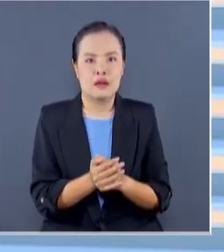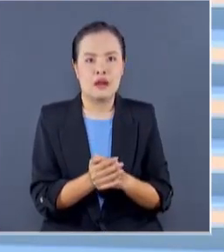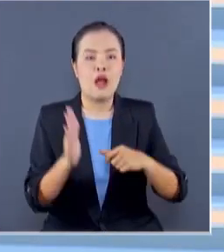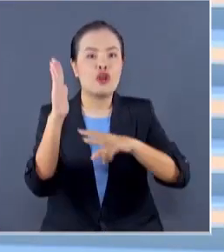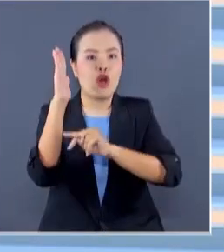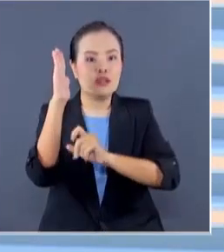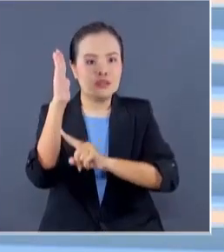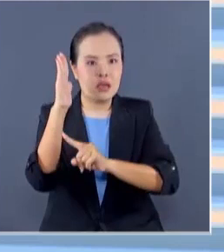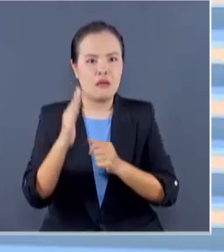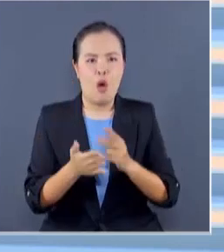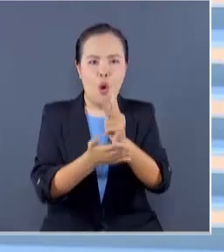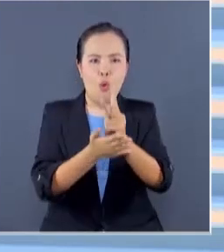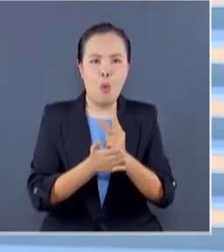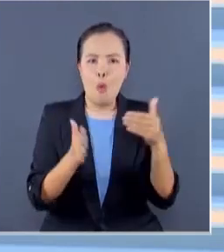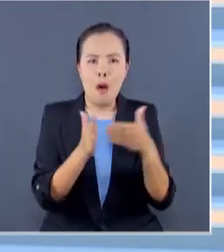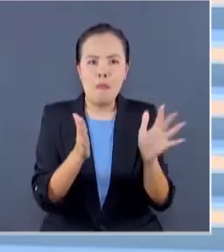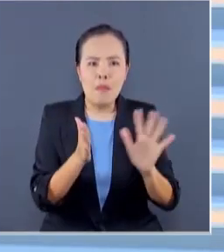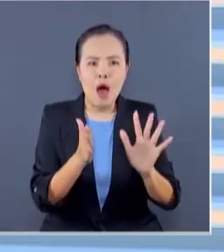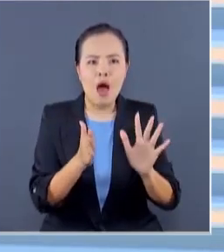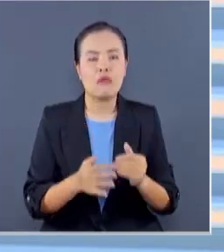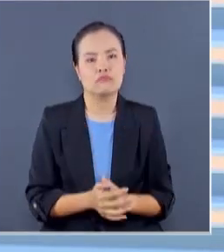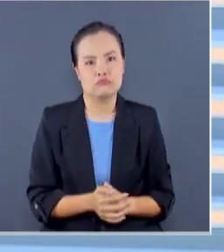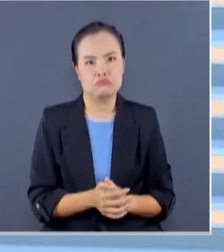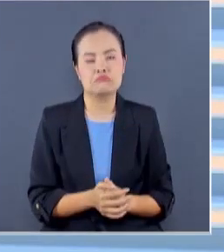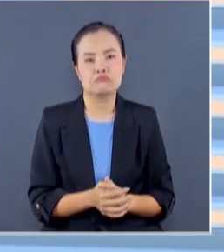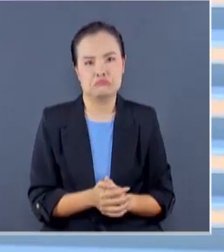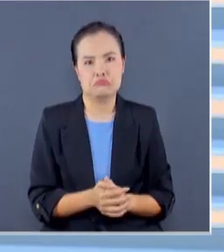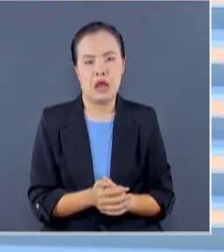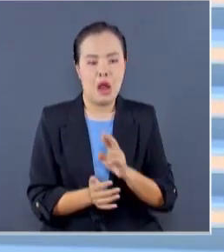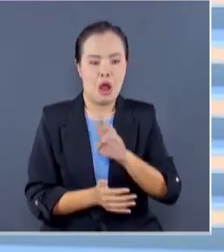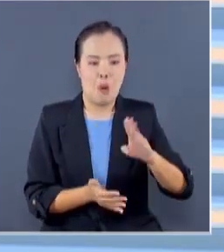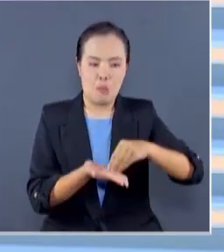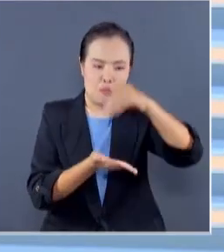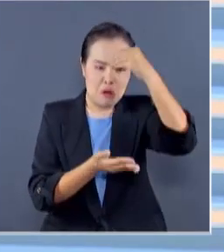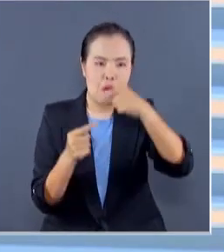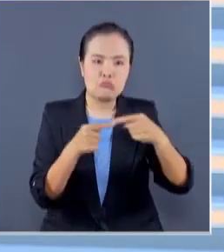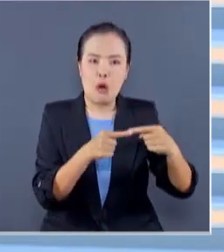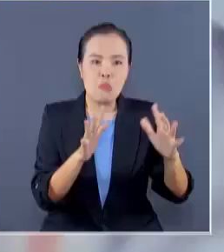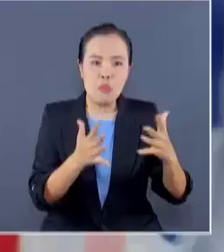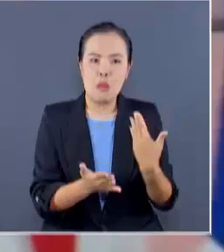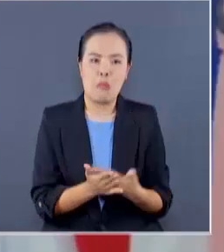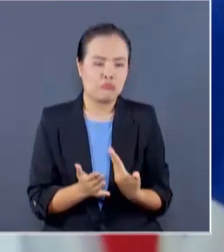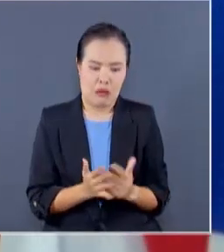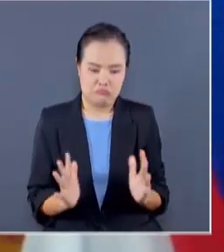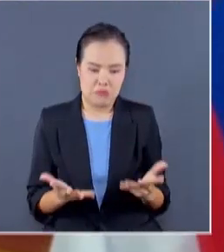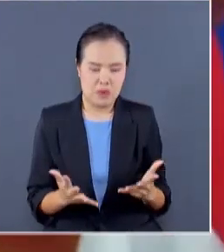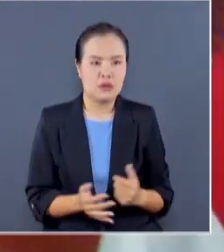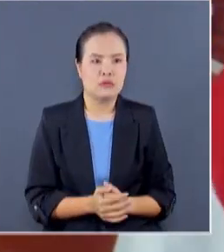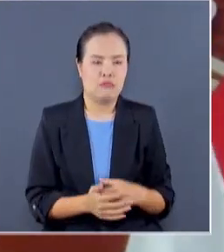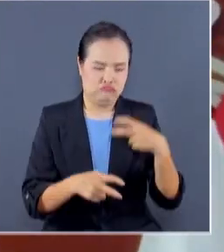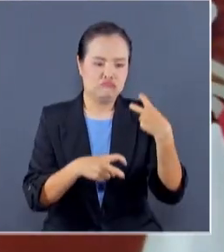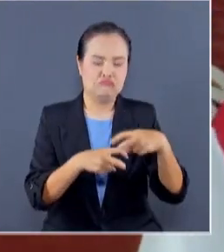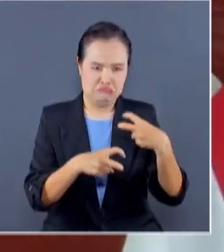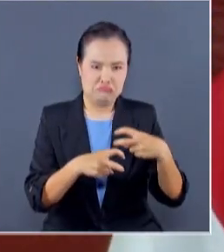รียนว่ากู้ไม่ผ่านเหมือนกันและถ้าไม่ผ่านแบบนี้อาจจะหลุดจากระบบไม่ได้เรียนต่อแล้วค่ะ ตอนนี้ลำบากม